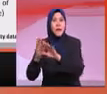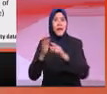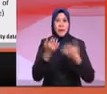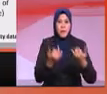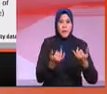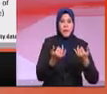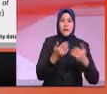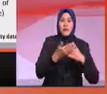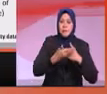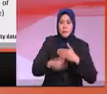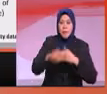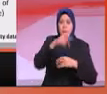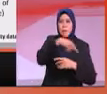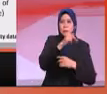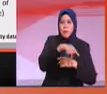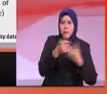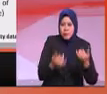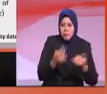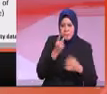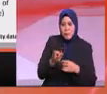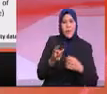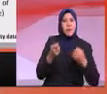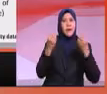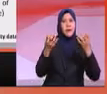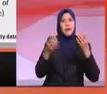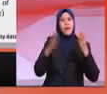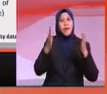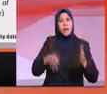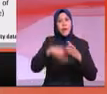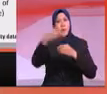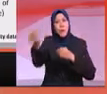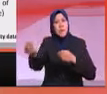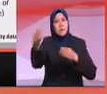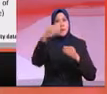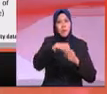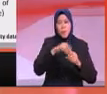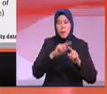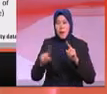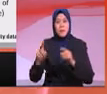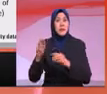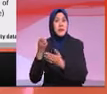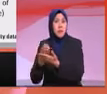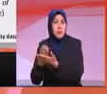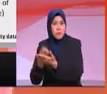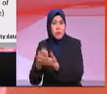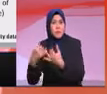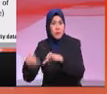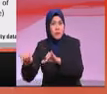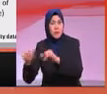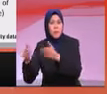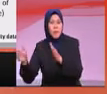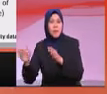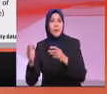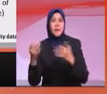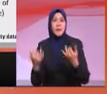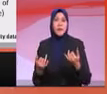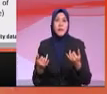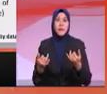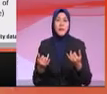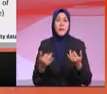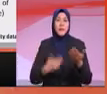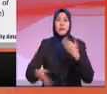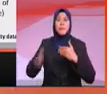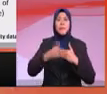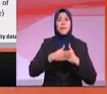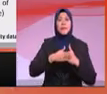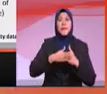lepas CMCO, kita lihat peningkatan pergerakan. Iaitu sektor ekonomi masih berfungsi. Lepas tu RMCO hampir